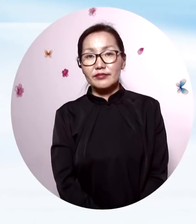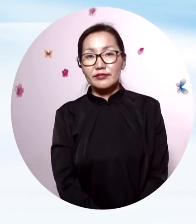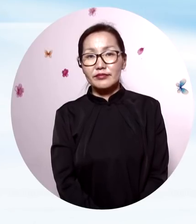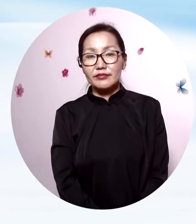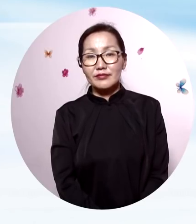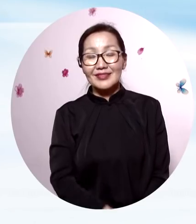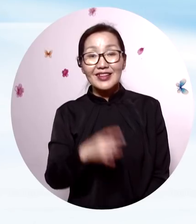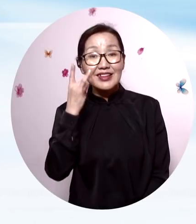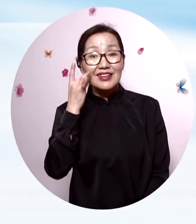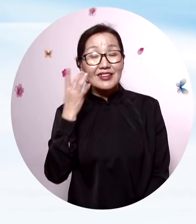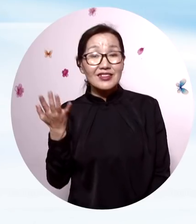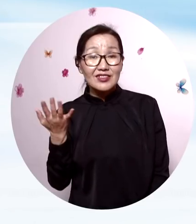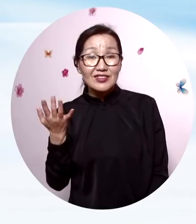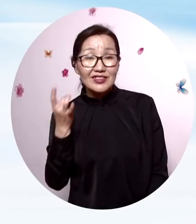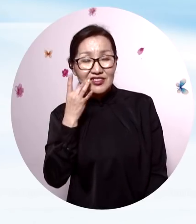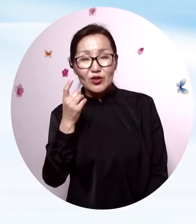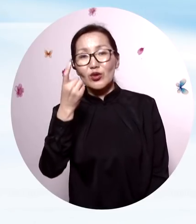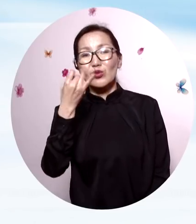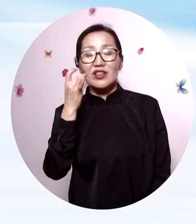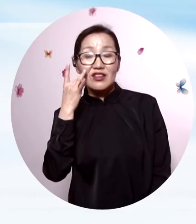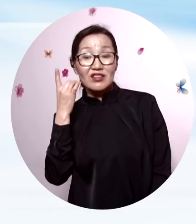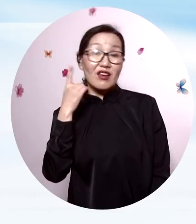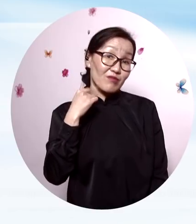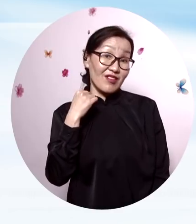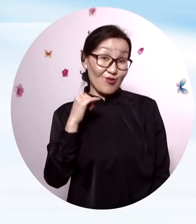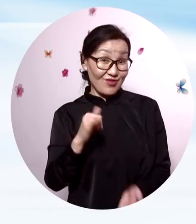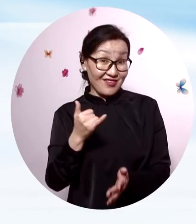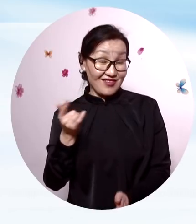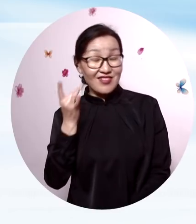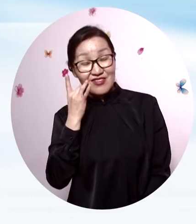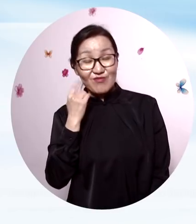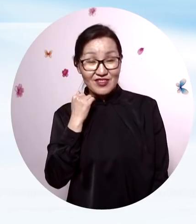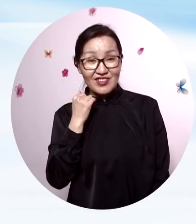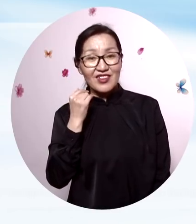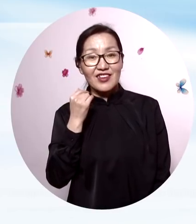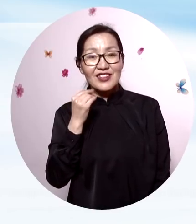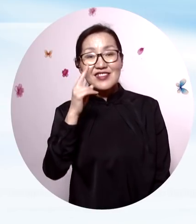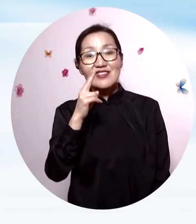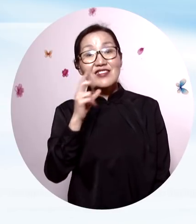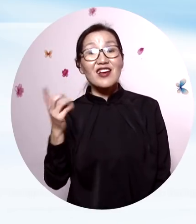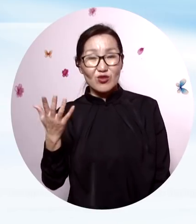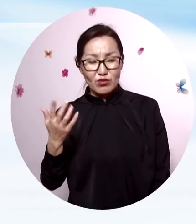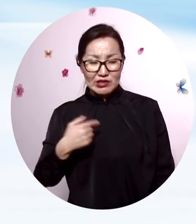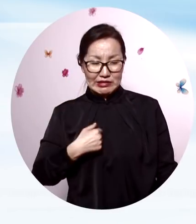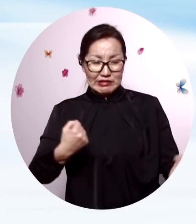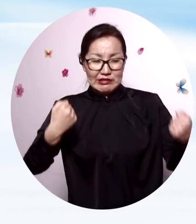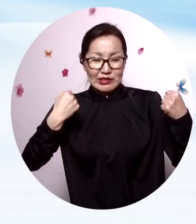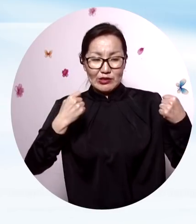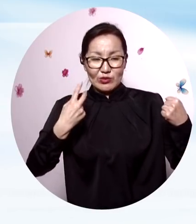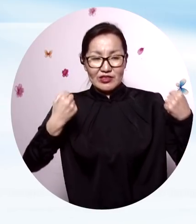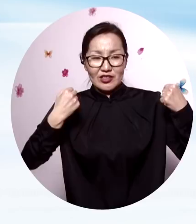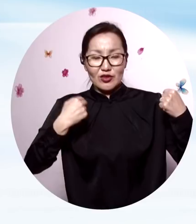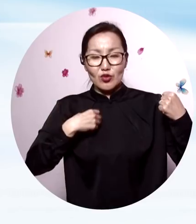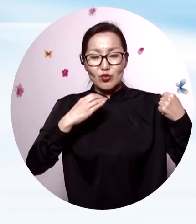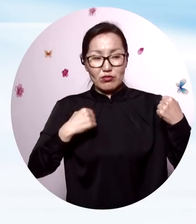За, эр гэдэг маань хүүс зааж байгаа эрэгтэй эмэгтэй гэдэг. Цэ гэдэг маань чадал тэнхээ суух